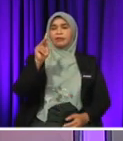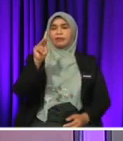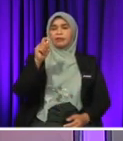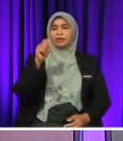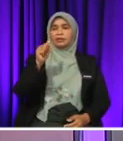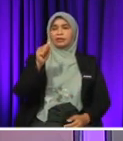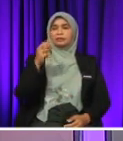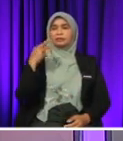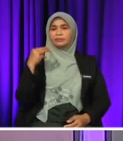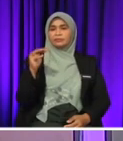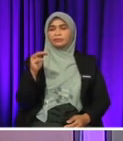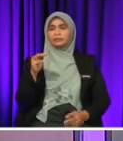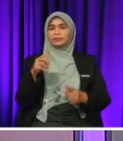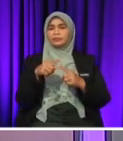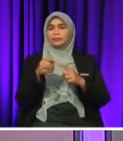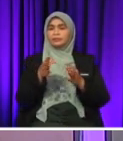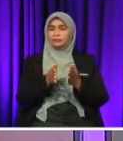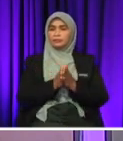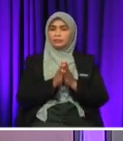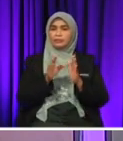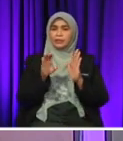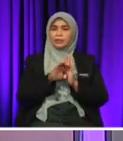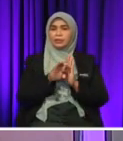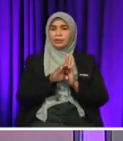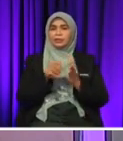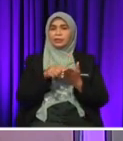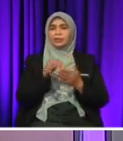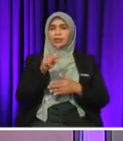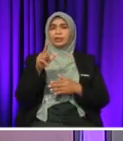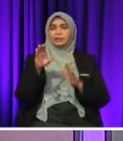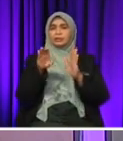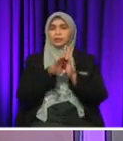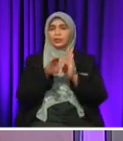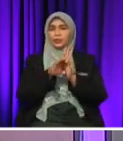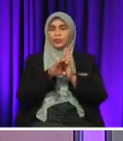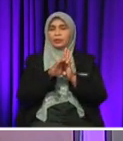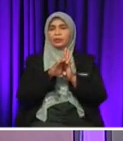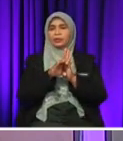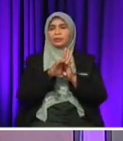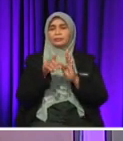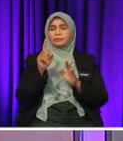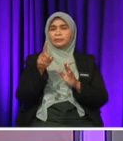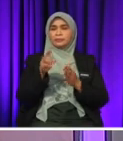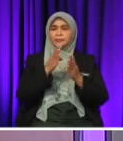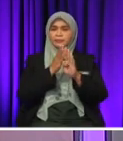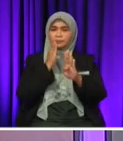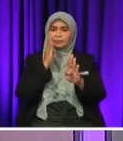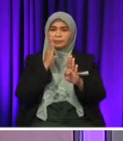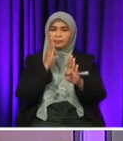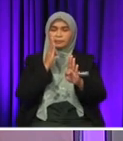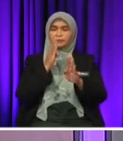maka bila tadi diminta contoh maka ini adalah contoh-contoh masalah baris